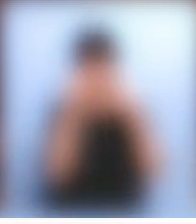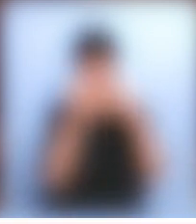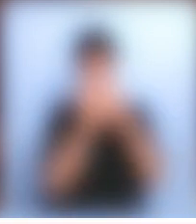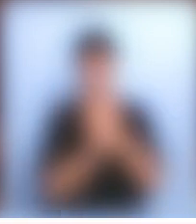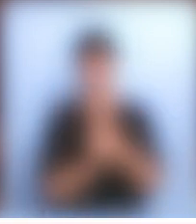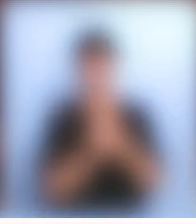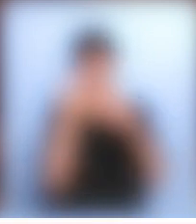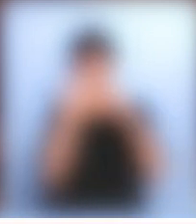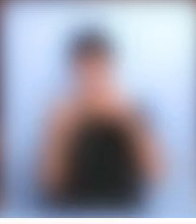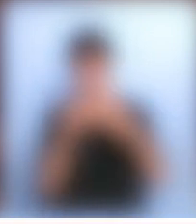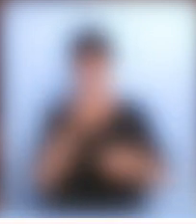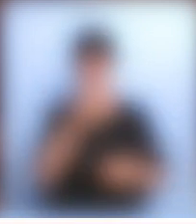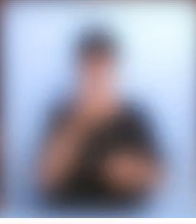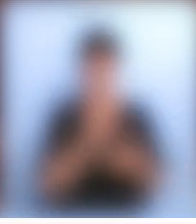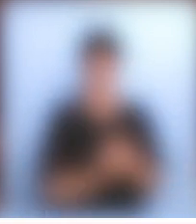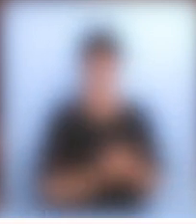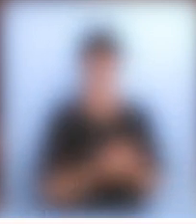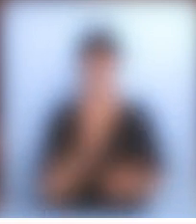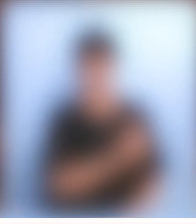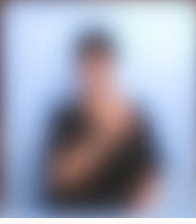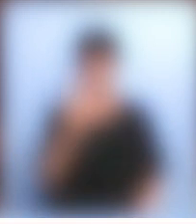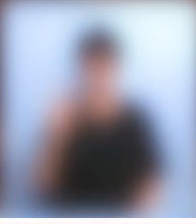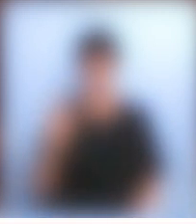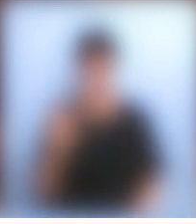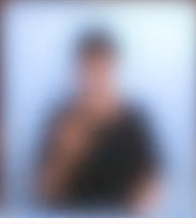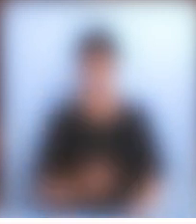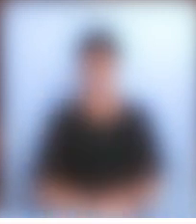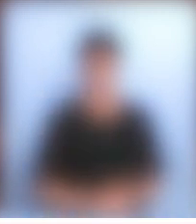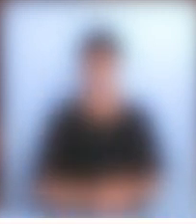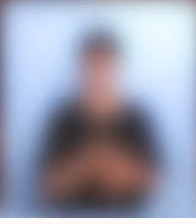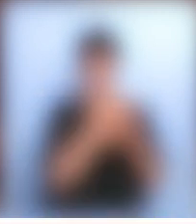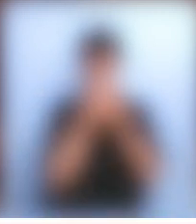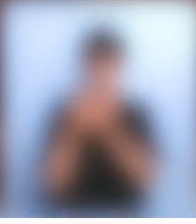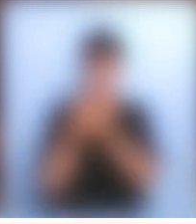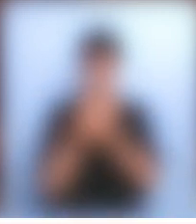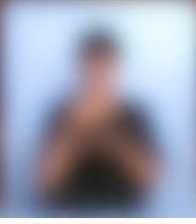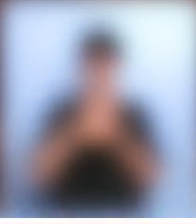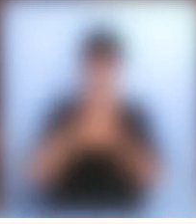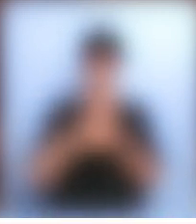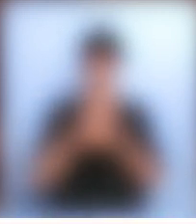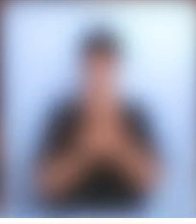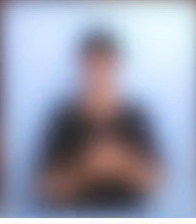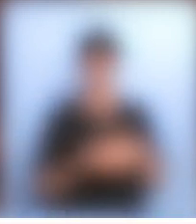2013年、2014年至2017年、2018年之間咧，發現每名製作人員的節目製作數目咧，介乎